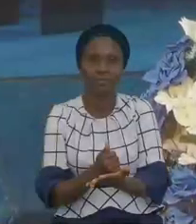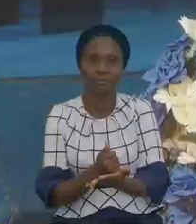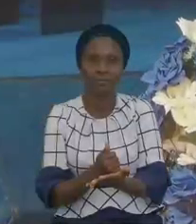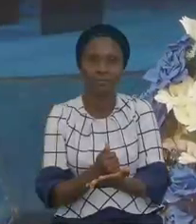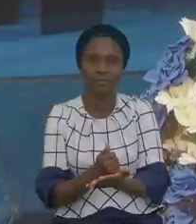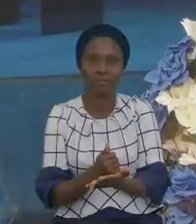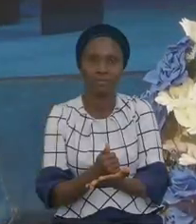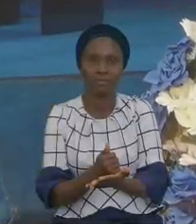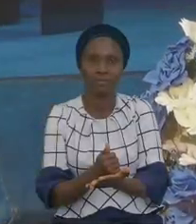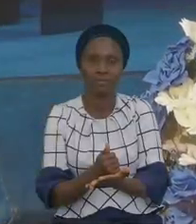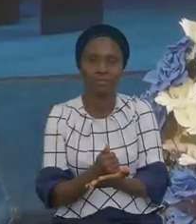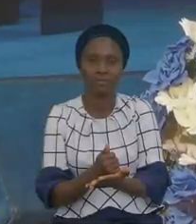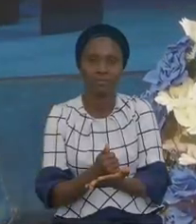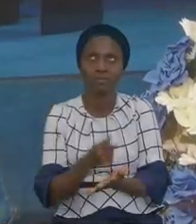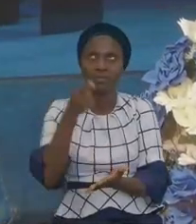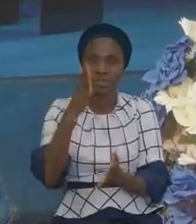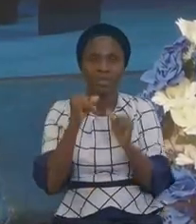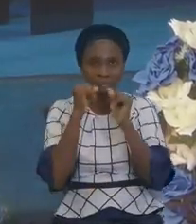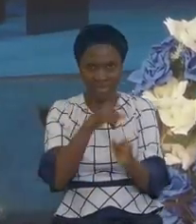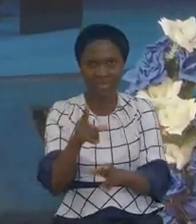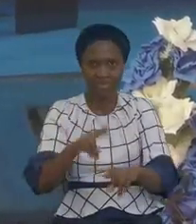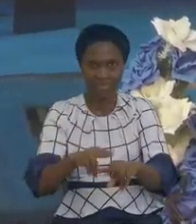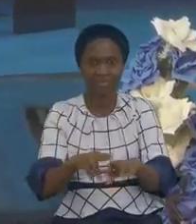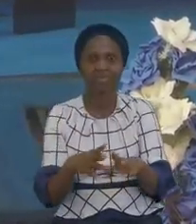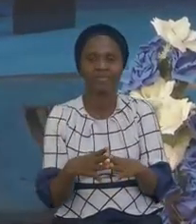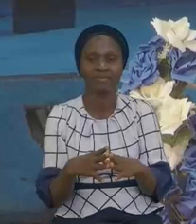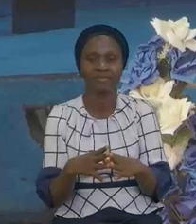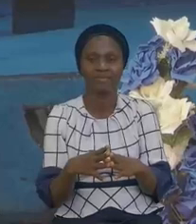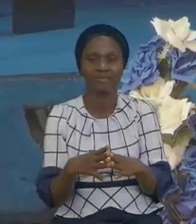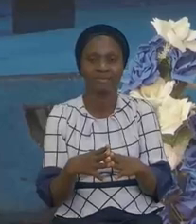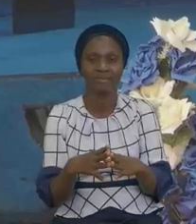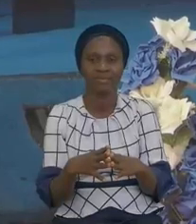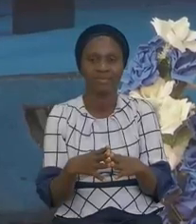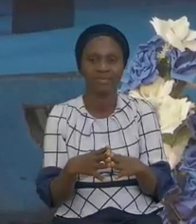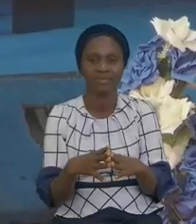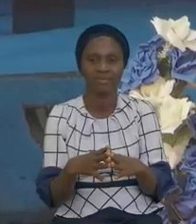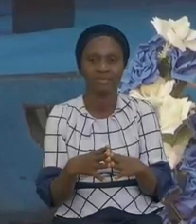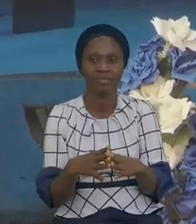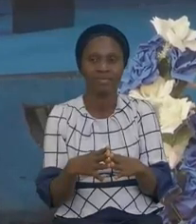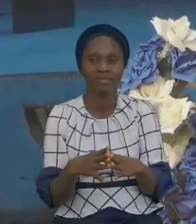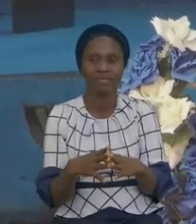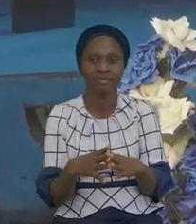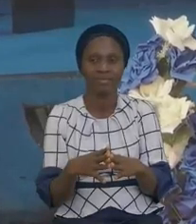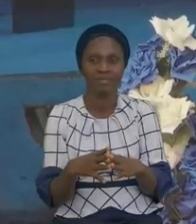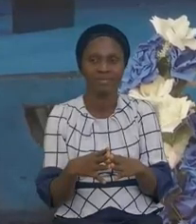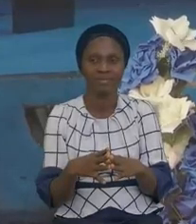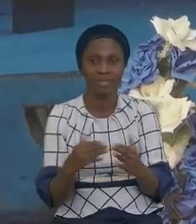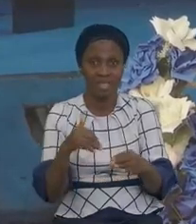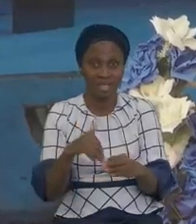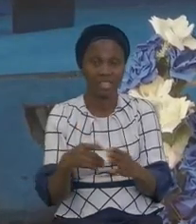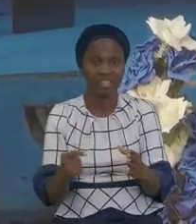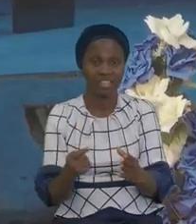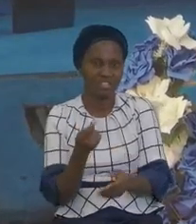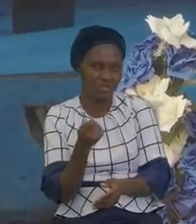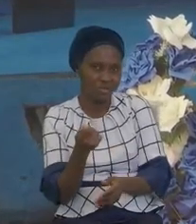Tu peux t'asseoir, que Dieu vous bénisse. En quelques minutes que nous avons passées ensemble, je veux que